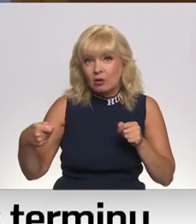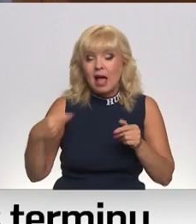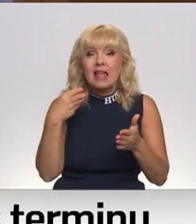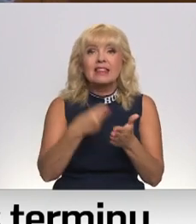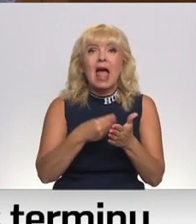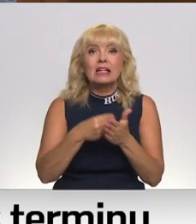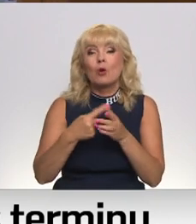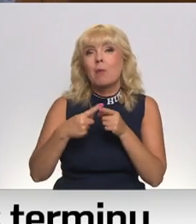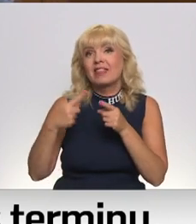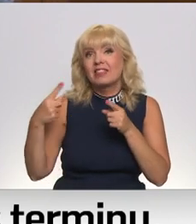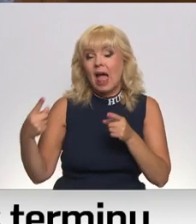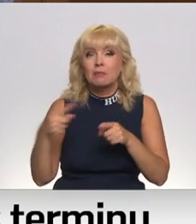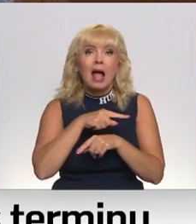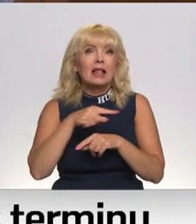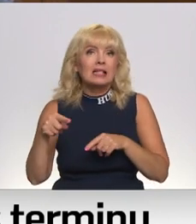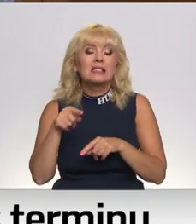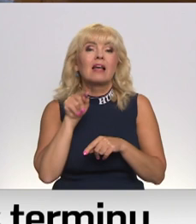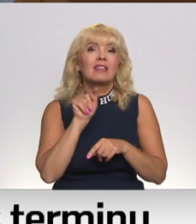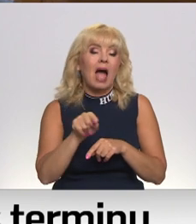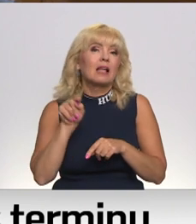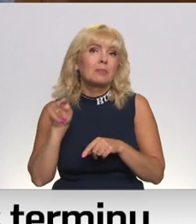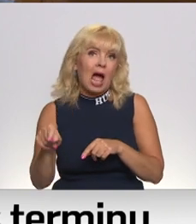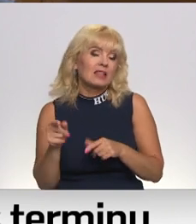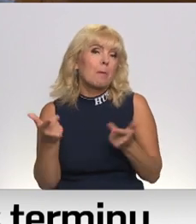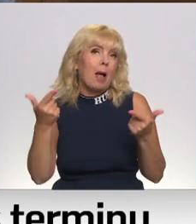derīguma termiņu, līdz tādam un tādam laikam.